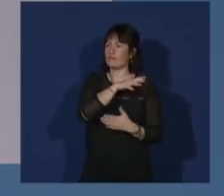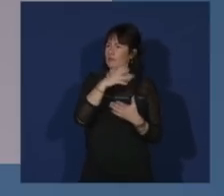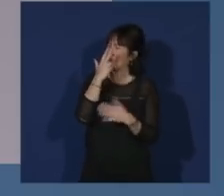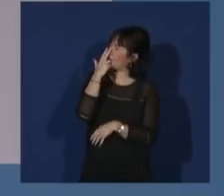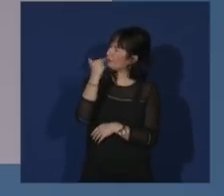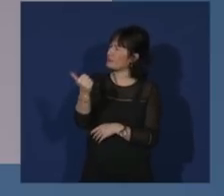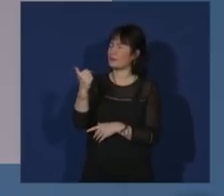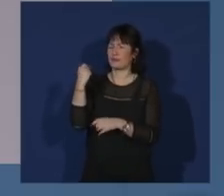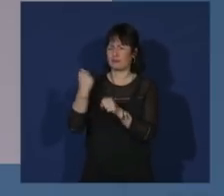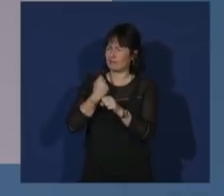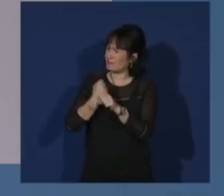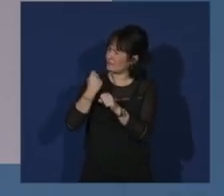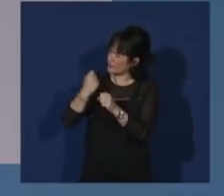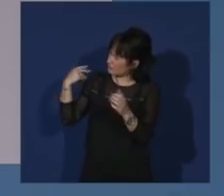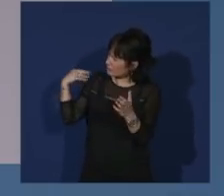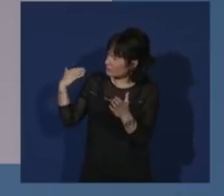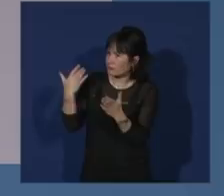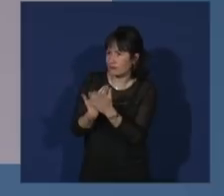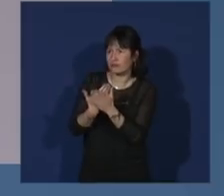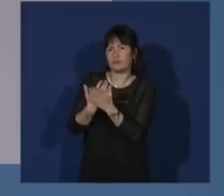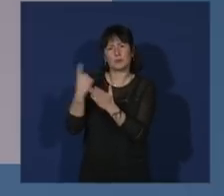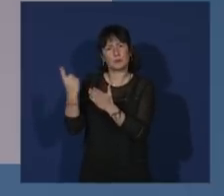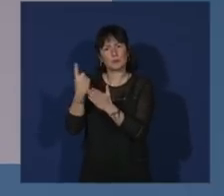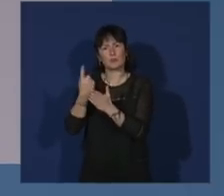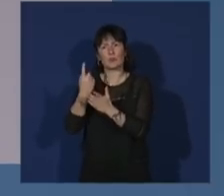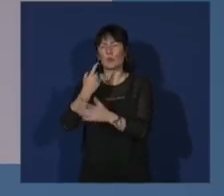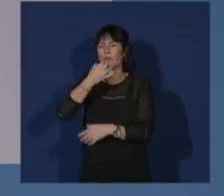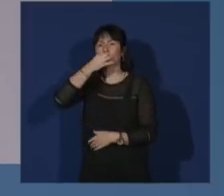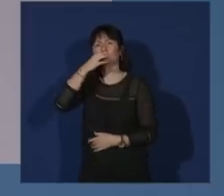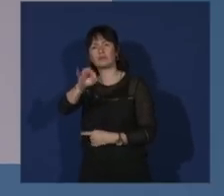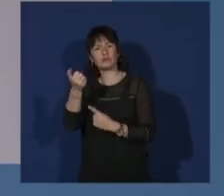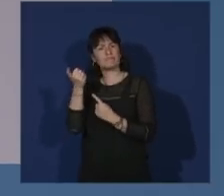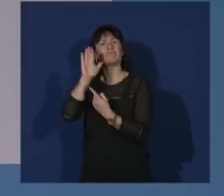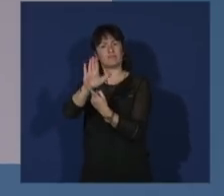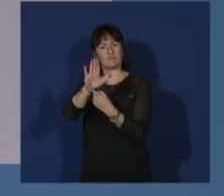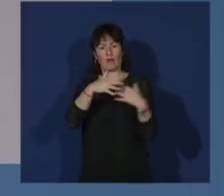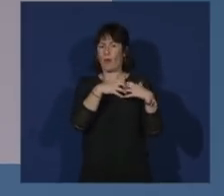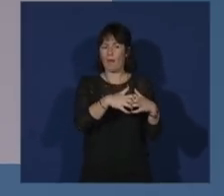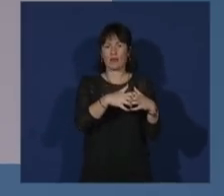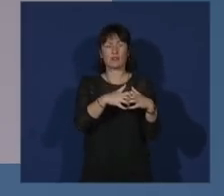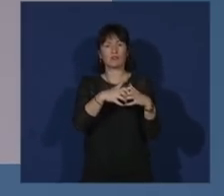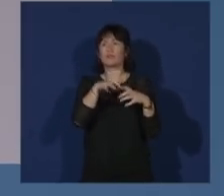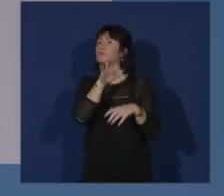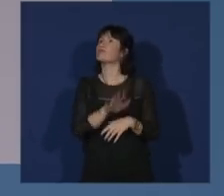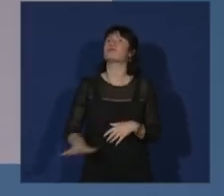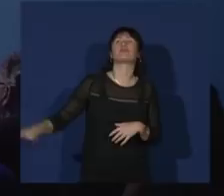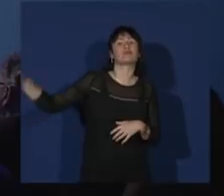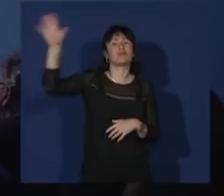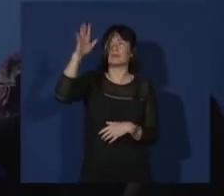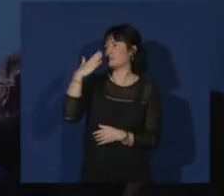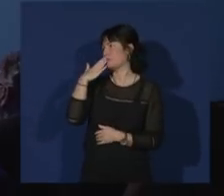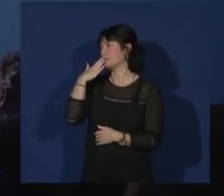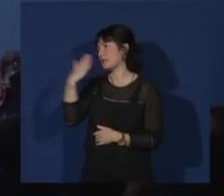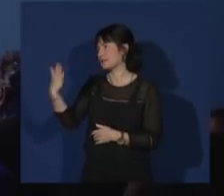vu que tu as toujours porté la voix de la République en marche partout où elle était appelée. Merci à